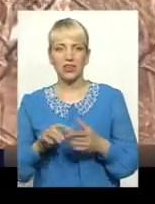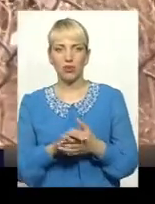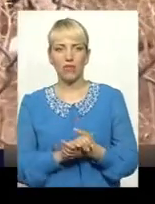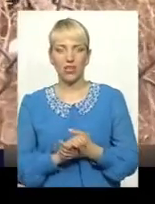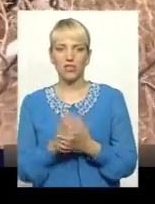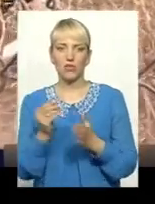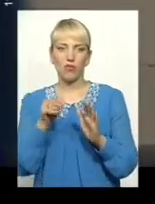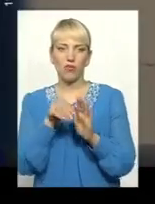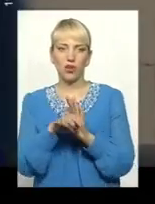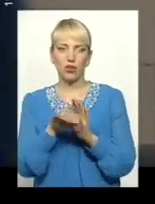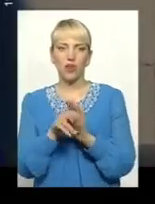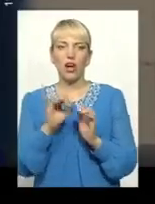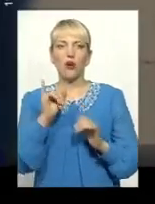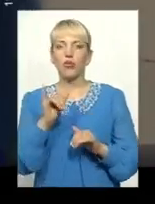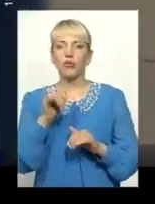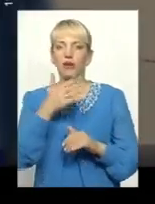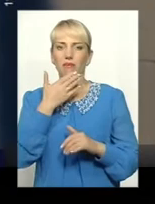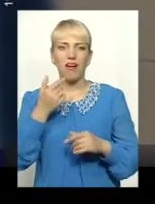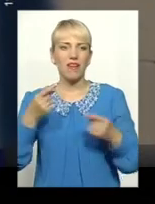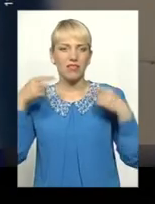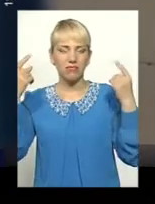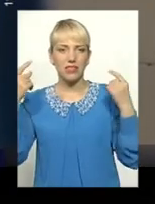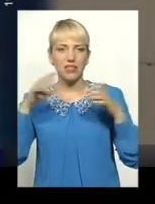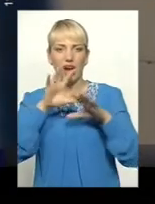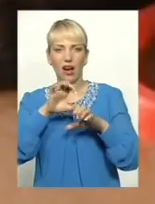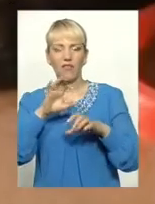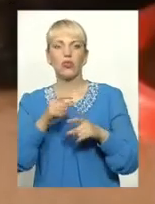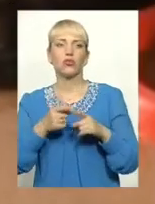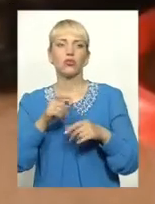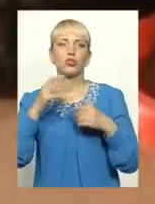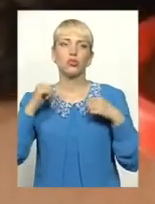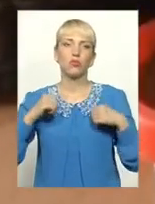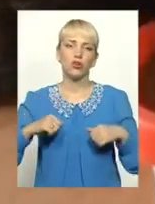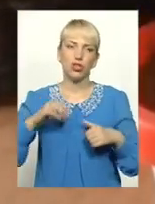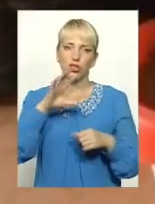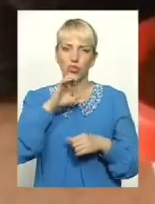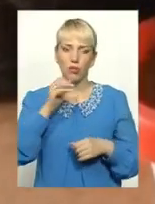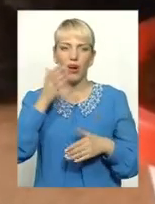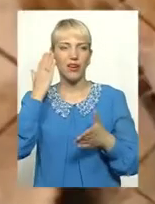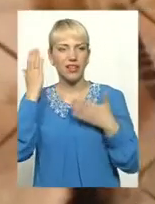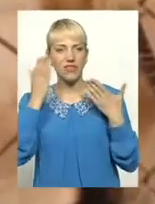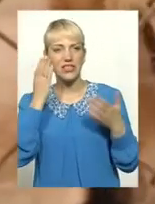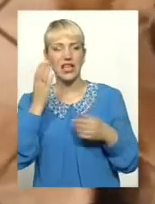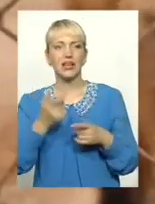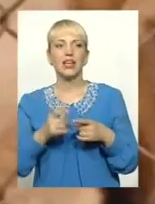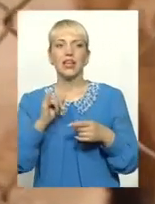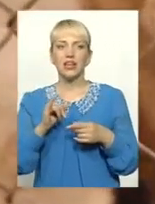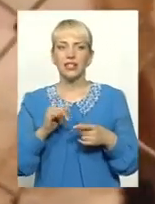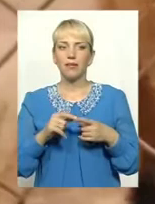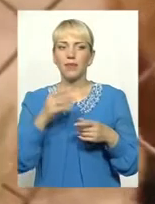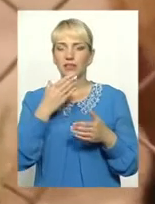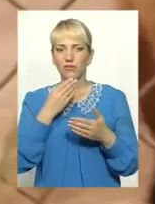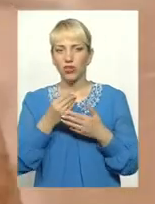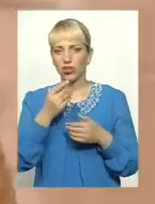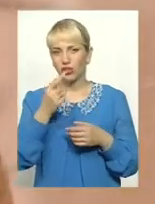У притулку не почуєш несамовитого собачого гавкоту. Собаки тут напрочуд спокійні, веселі та доброзичливі. Засовують свої мокрі носи в